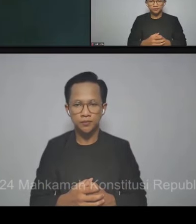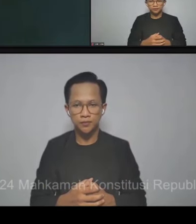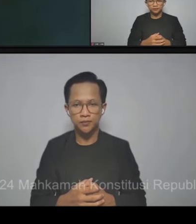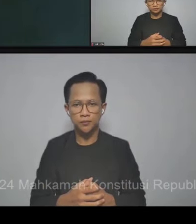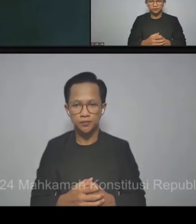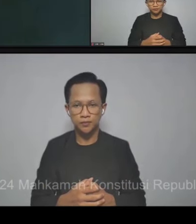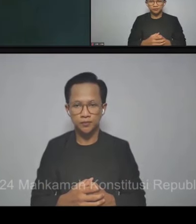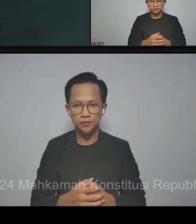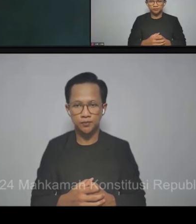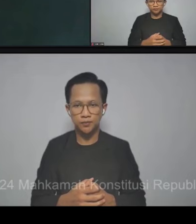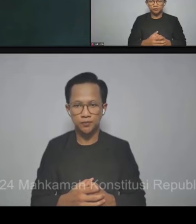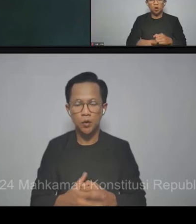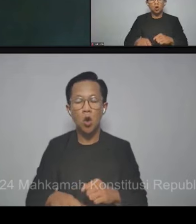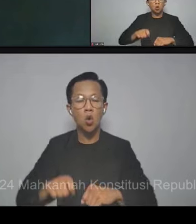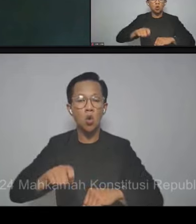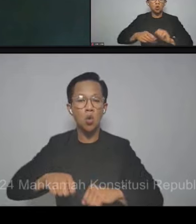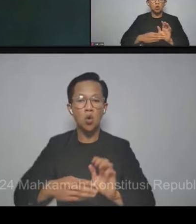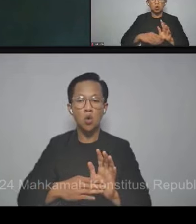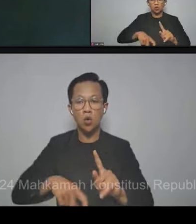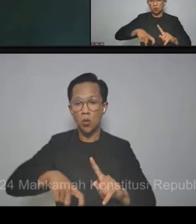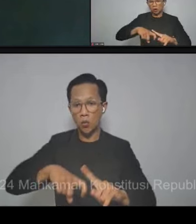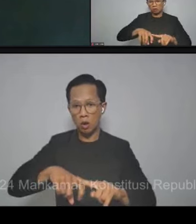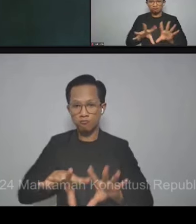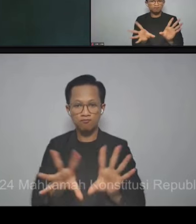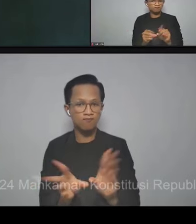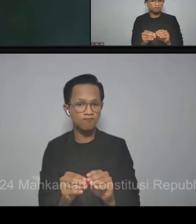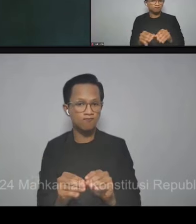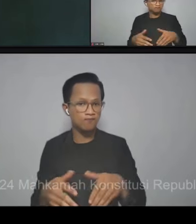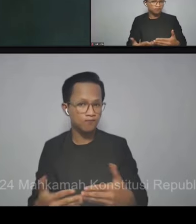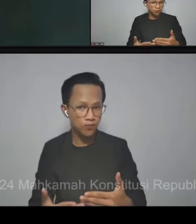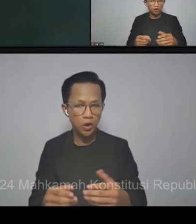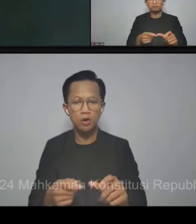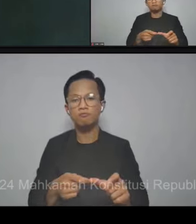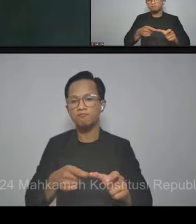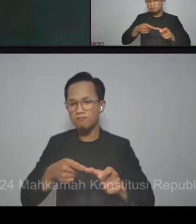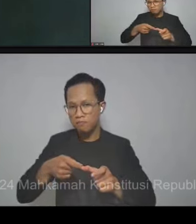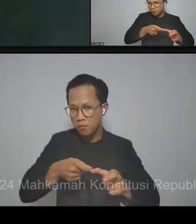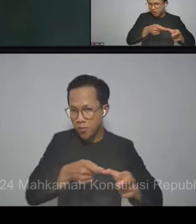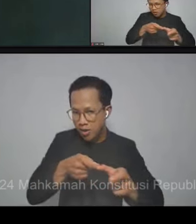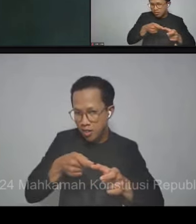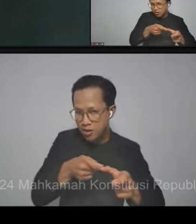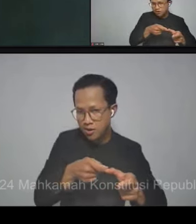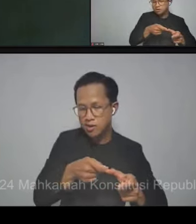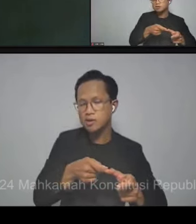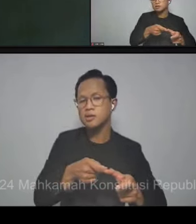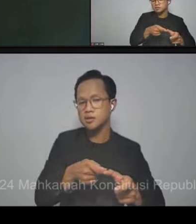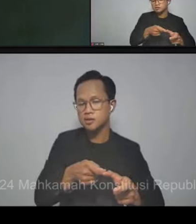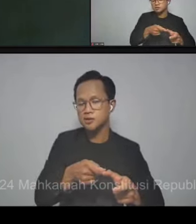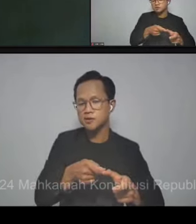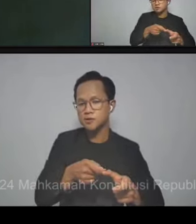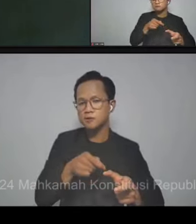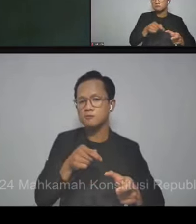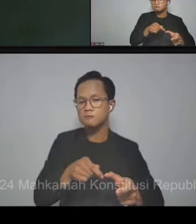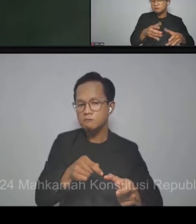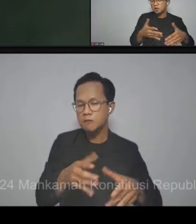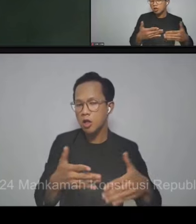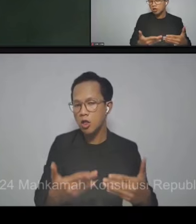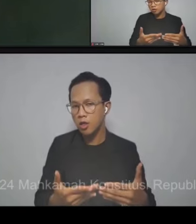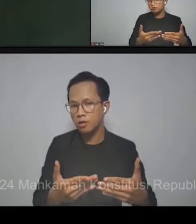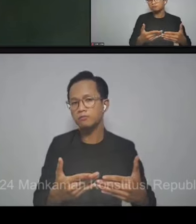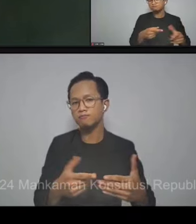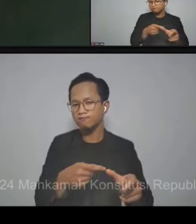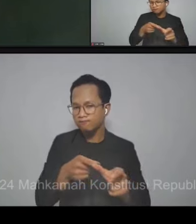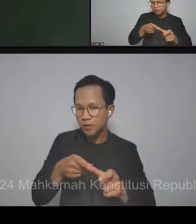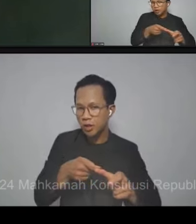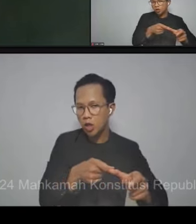pertimbangan hukum mahkamah di atas dapat disimpulkan bahwa pada tahap penyelidikan tindakan penyelidik yang dapat dilakukan adalah identifikasi awal terkait